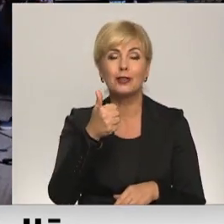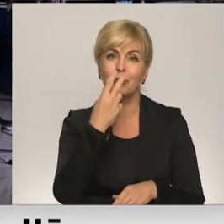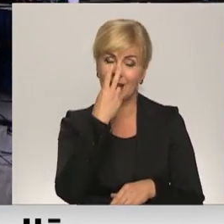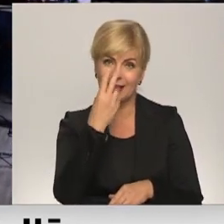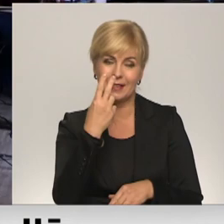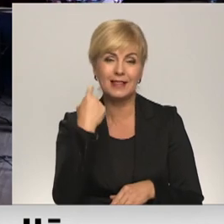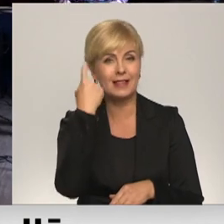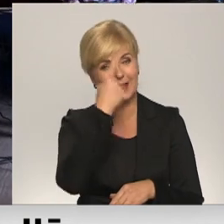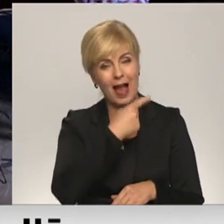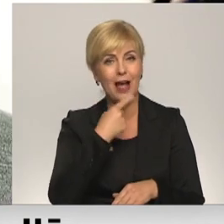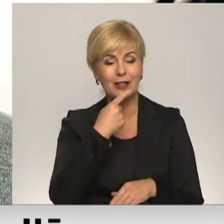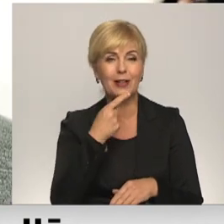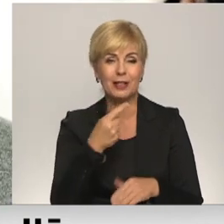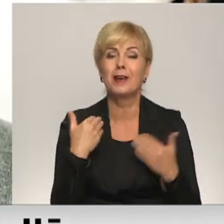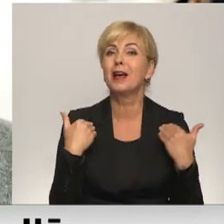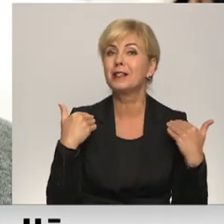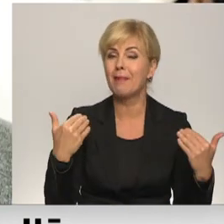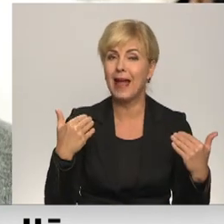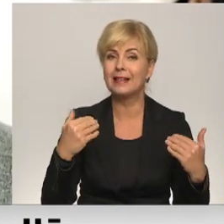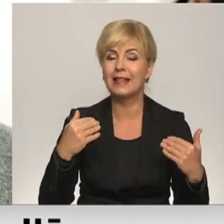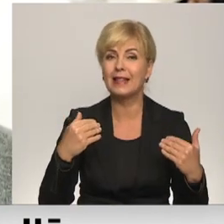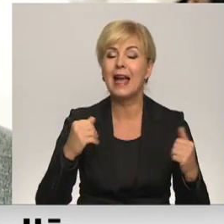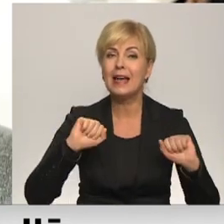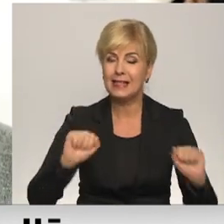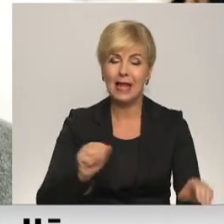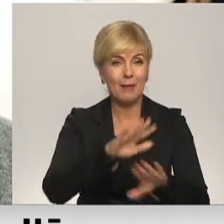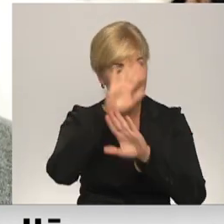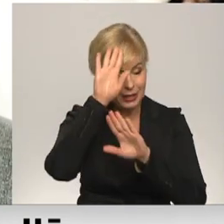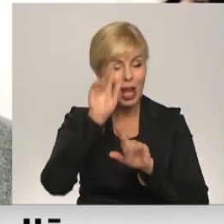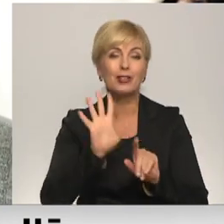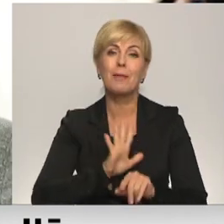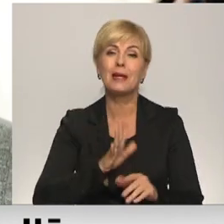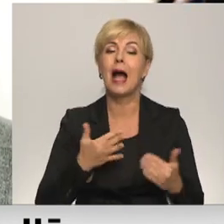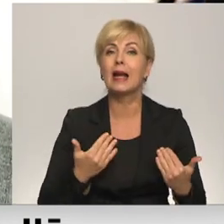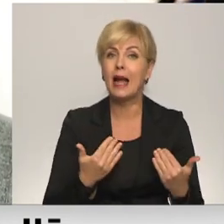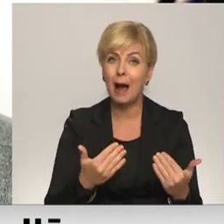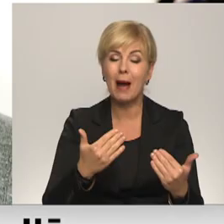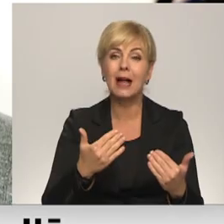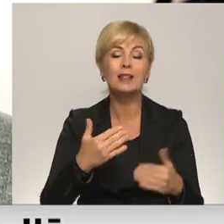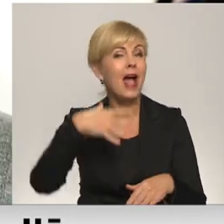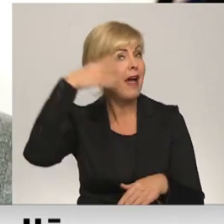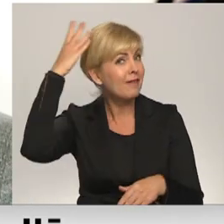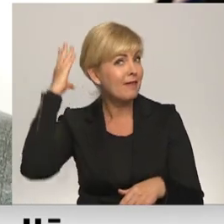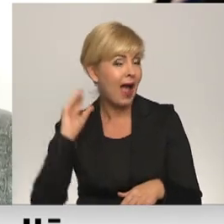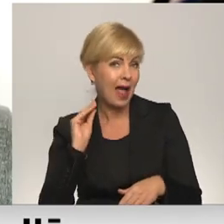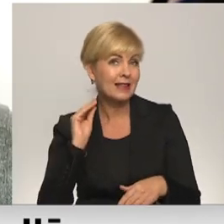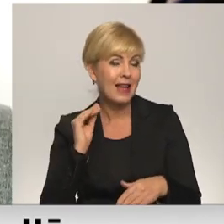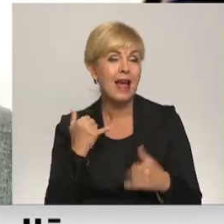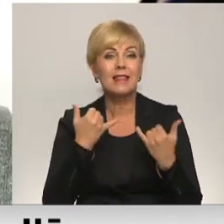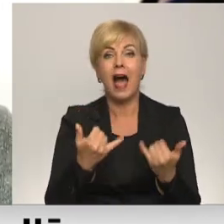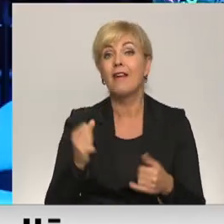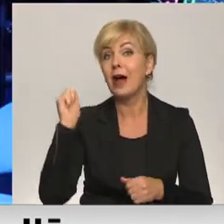spēcīgus ziemeļbriežus. Mums bija kamanas, kurā sēdēja gan Ziemassvētku vecītis ar savu dāvanu maisu, gan bija